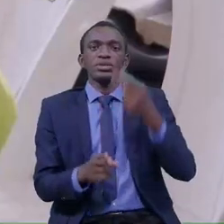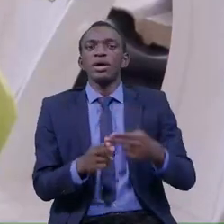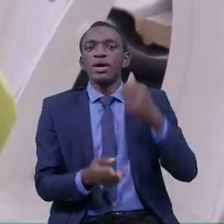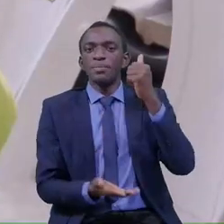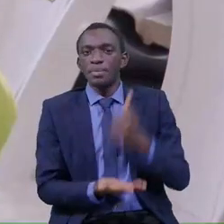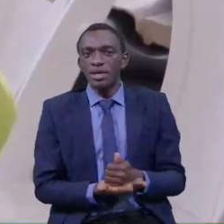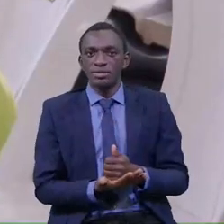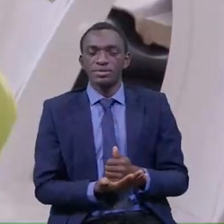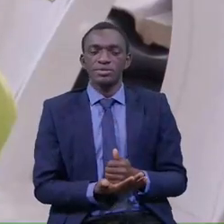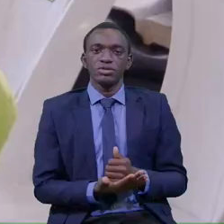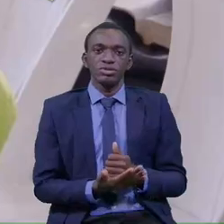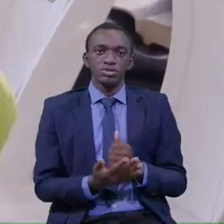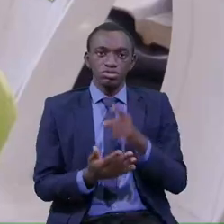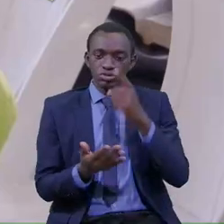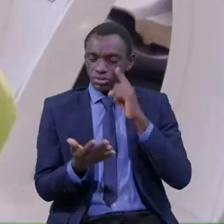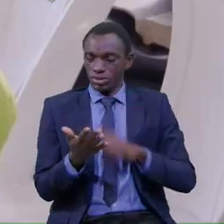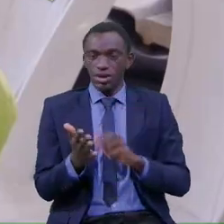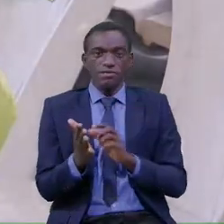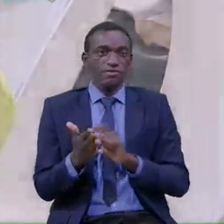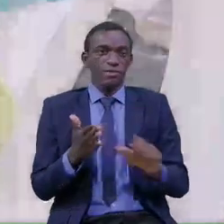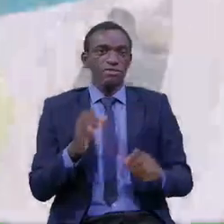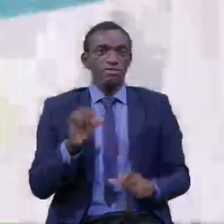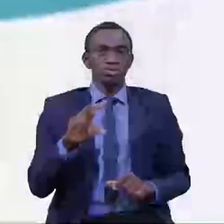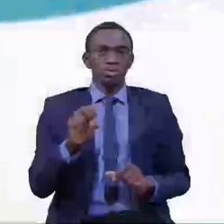Amen. Verset 12.